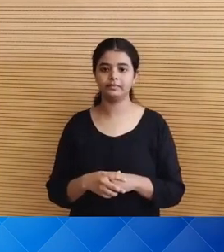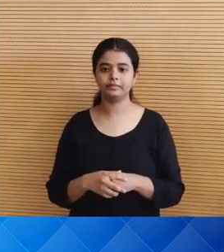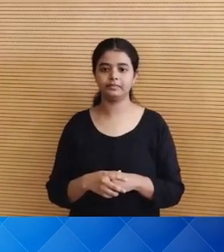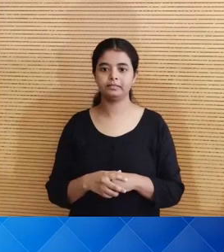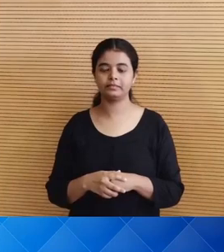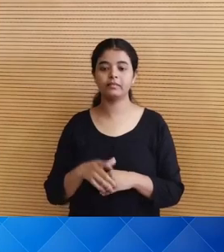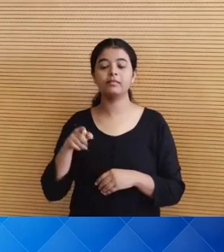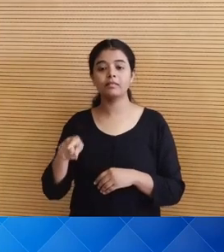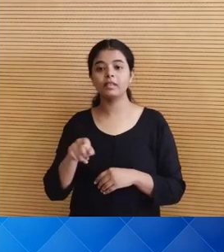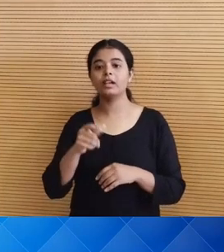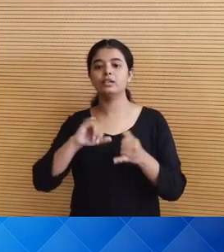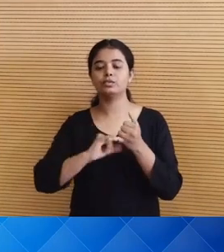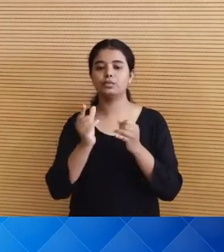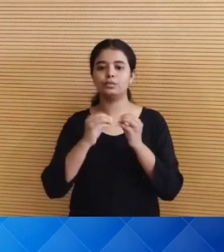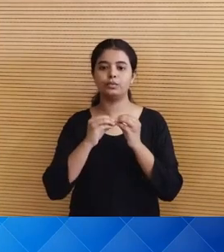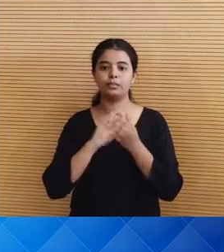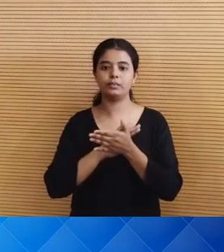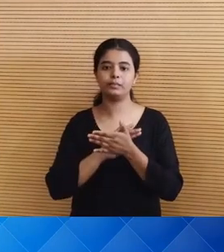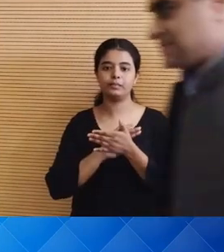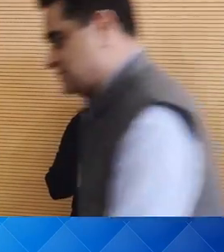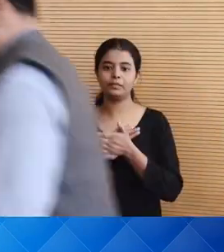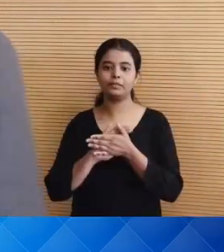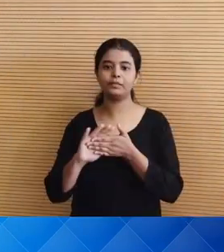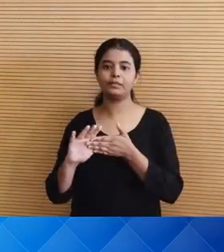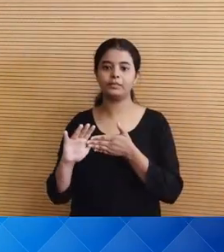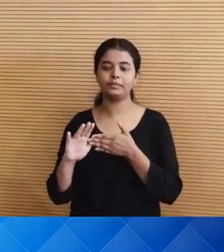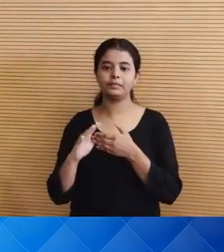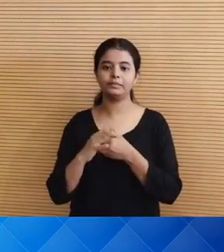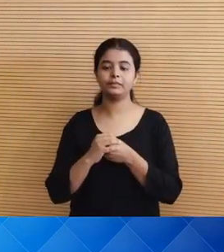माननीय शिक्षा राज्य मंत्री डॉक्टर सुभाष सरकार सर,